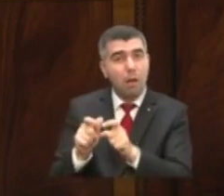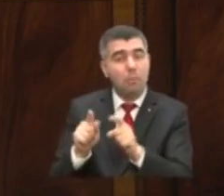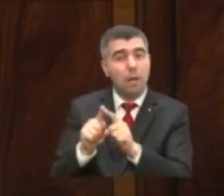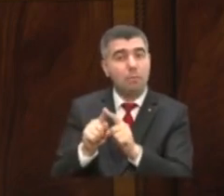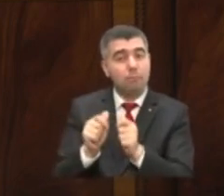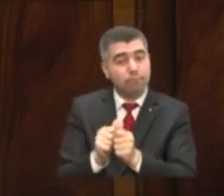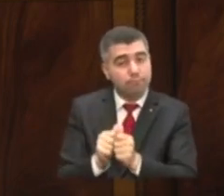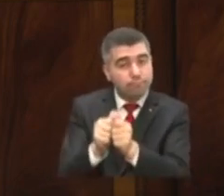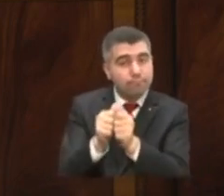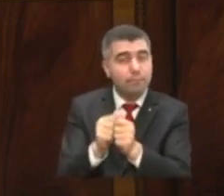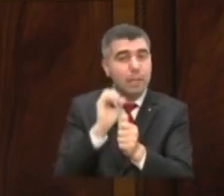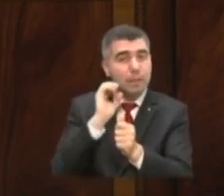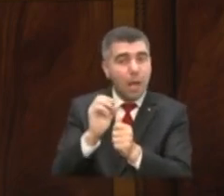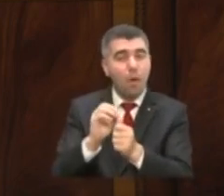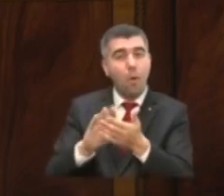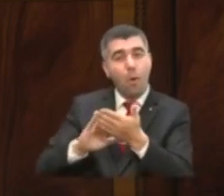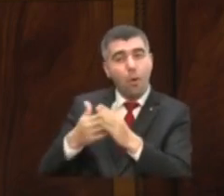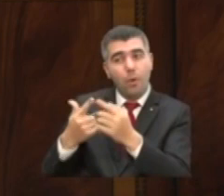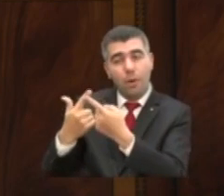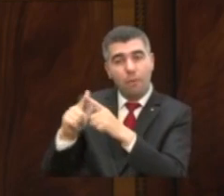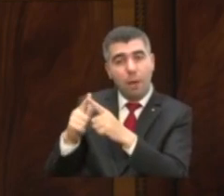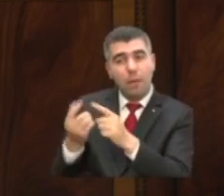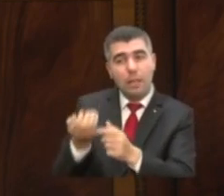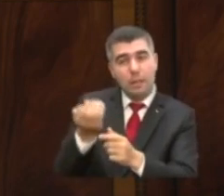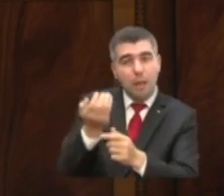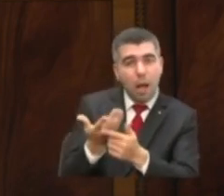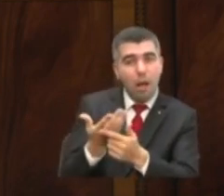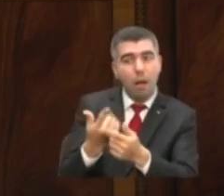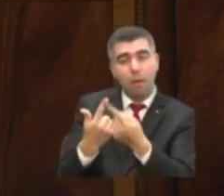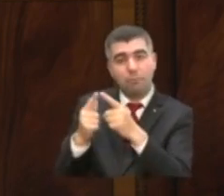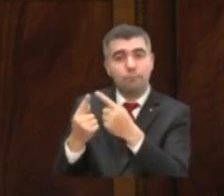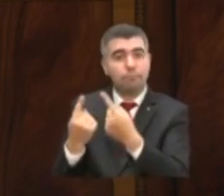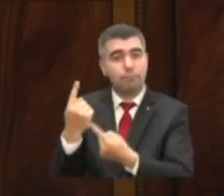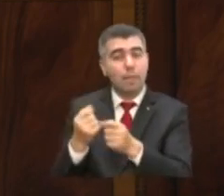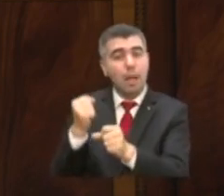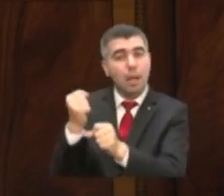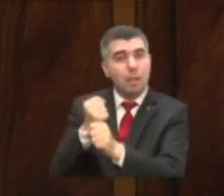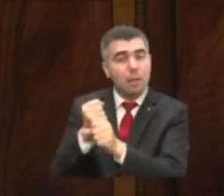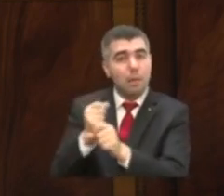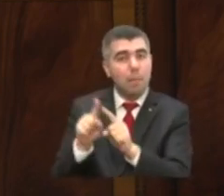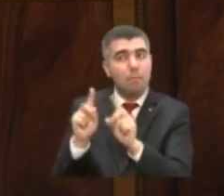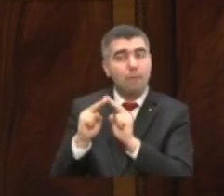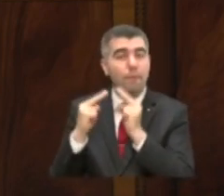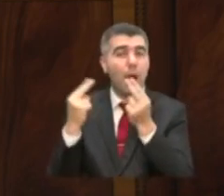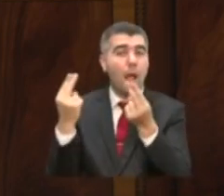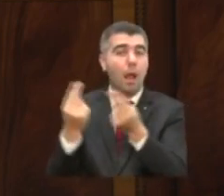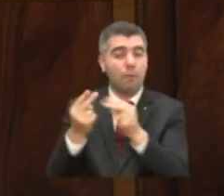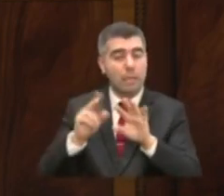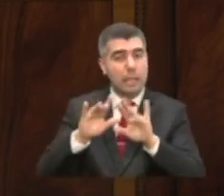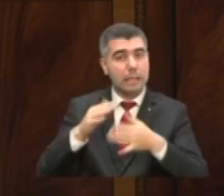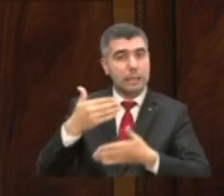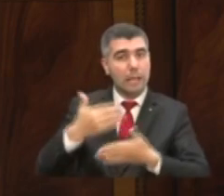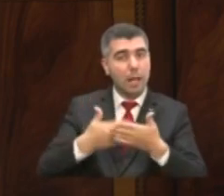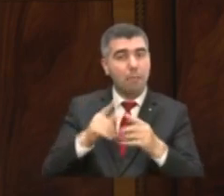الجنسي، التسول، العمل القسري، الاسترزاق وغيرها من مظاهر الاستغلال، بالإضافة إلى ما كشفت المنظمة الدولية للهجرة من أن